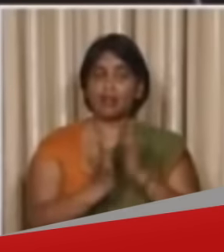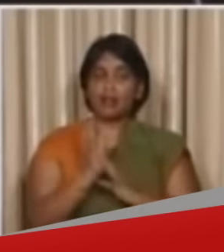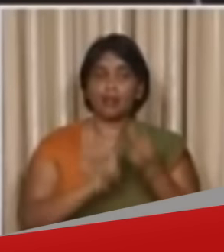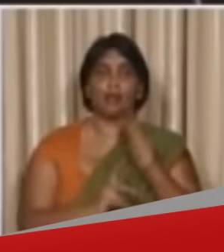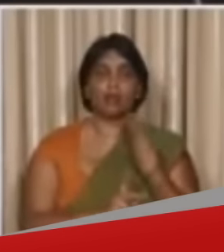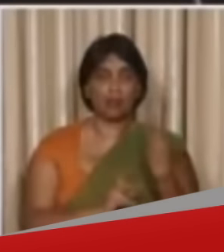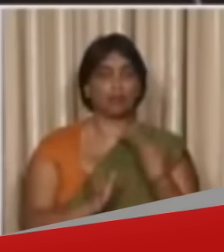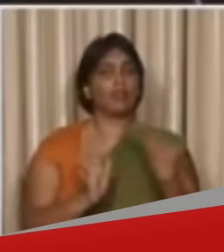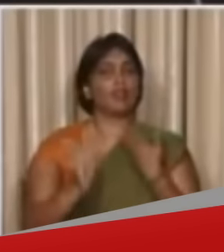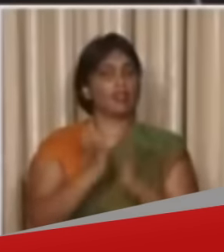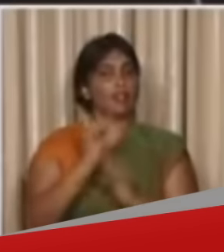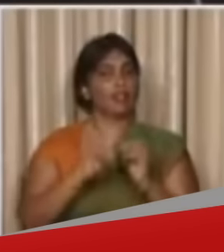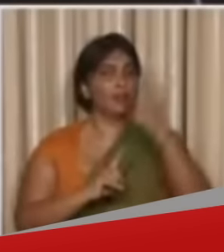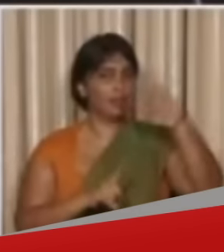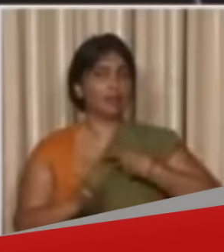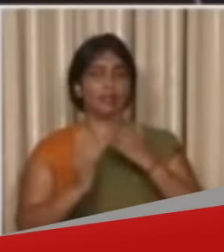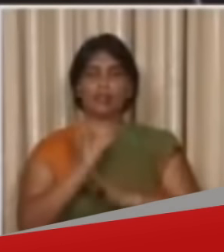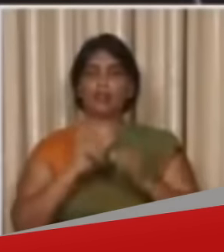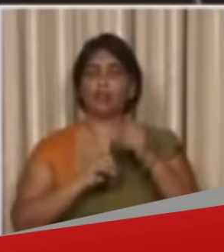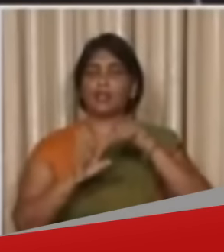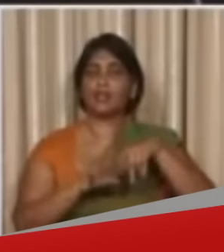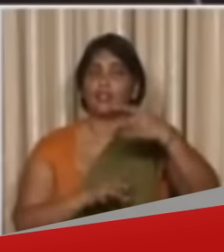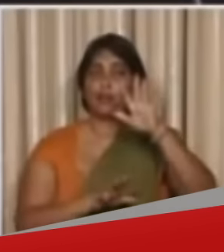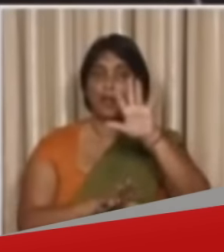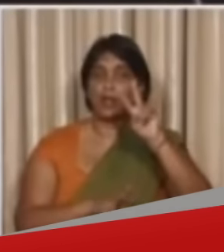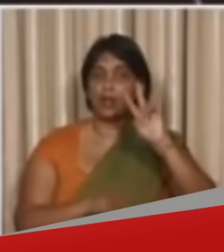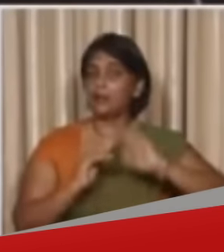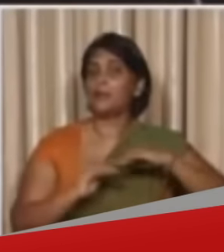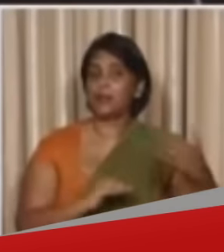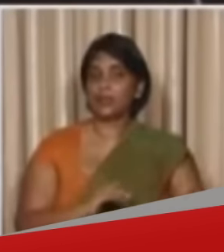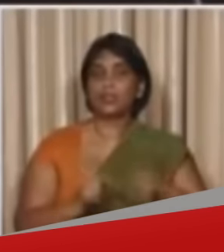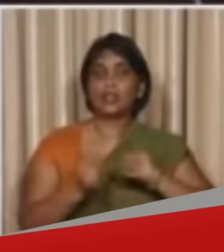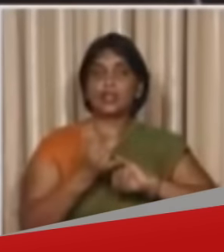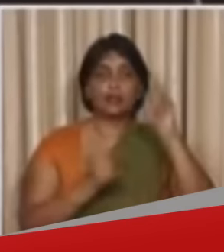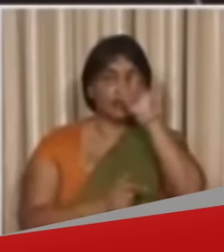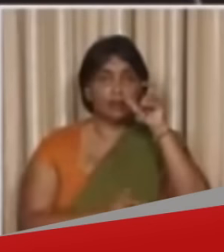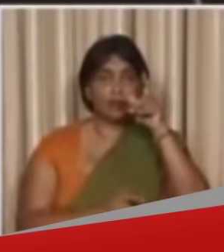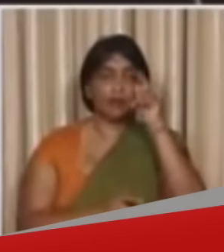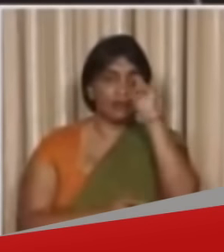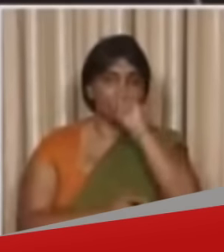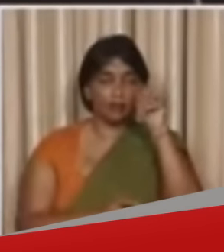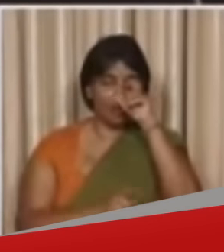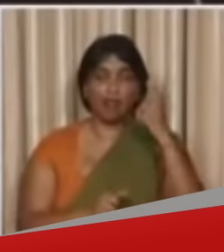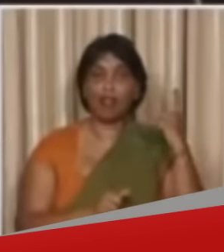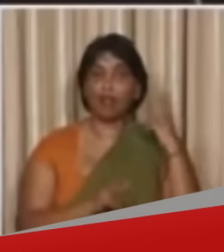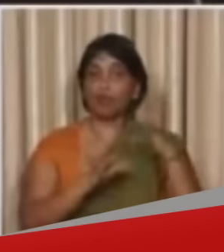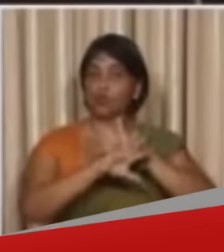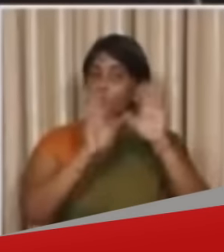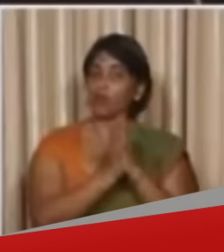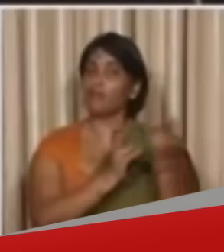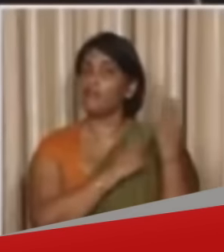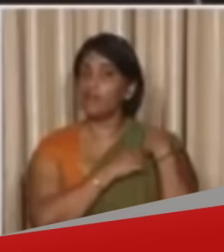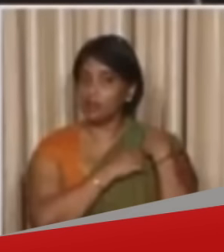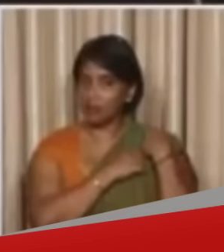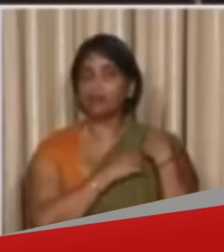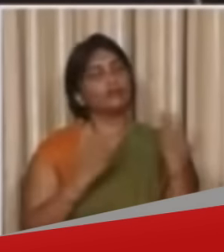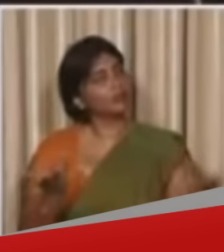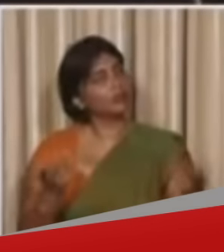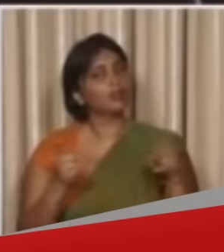තමයි අමත්‍ය සහ නියෝජ්‍ය අමති හැබැයි දවස් 52කට පස්සේ සිරිසේන මහත්තයා නේද මේ ආරක්ෂක අංශ සේරම මෙහෙව්වේ ඒ